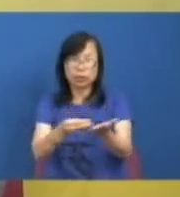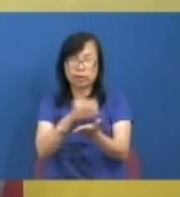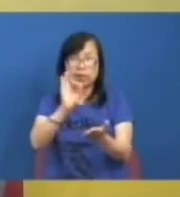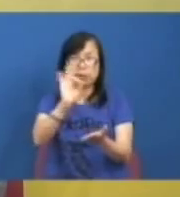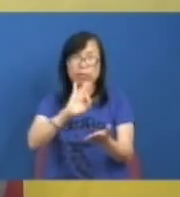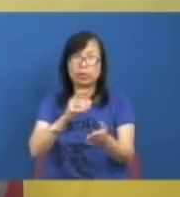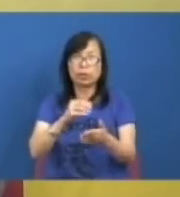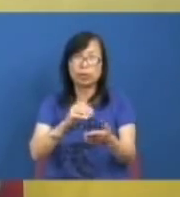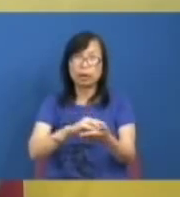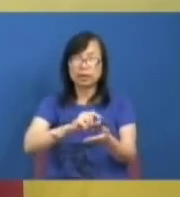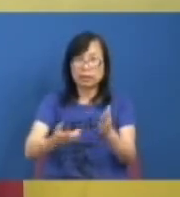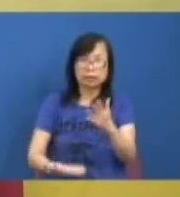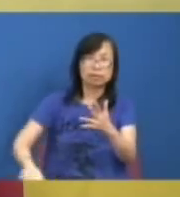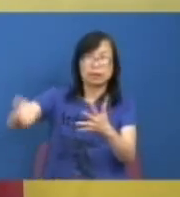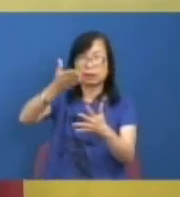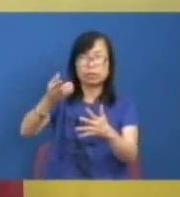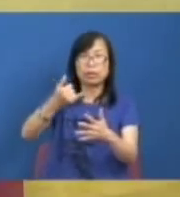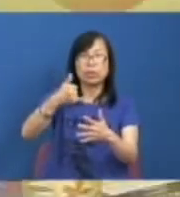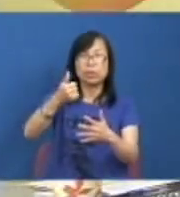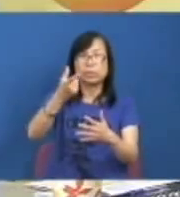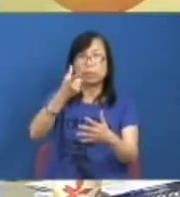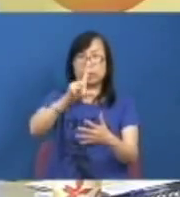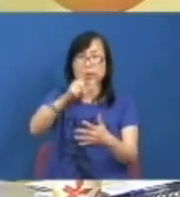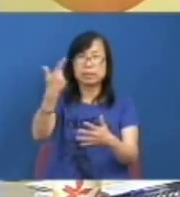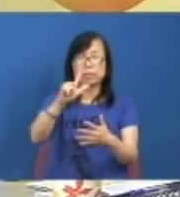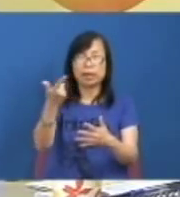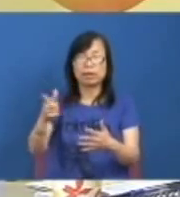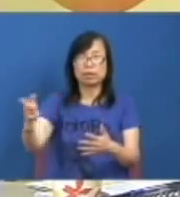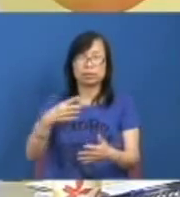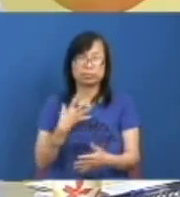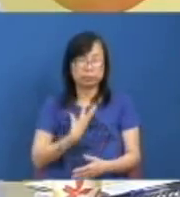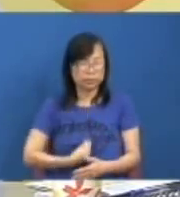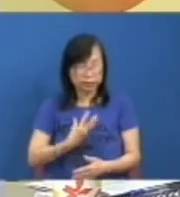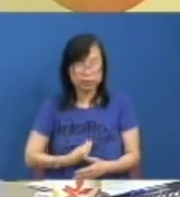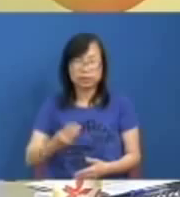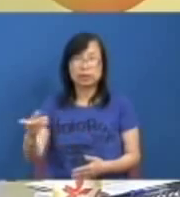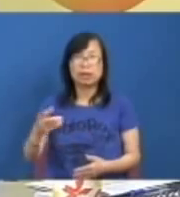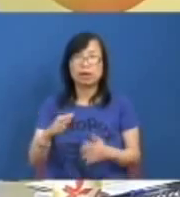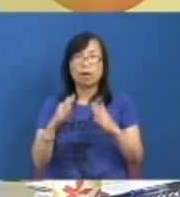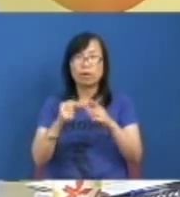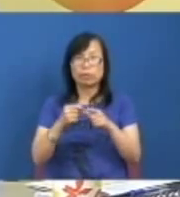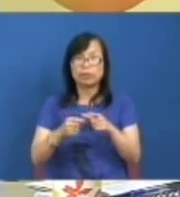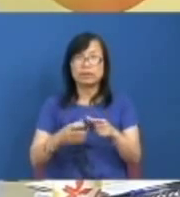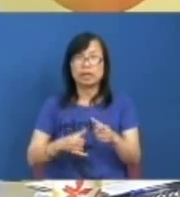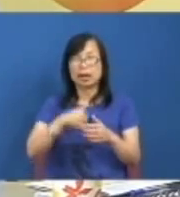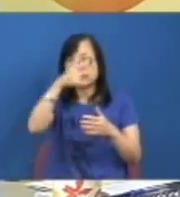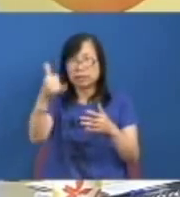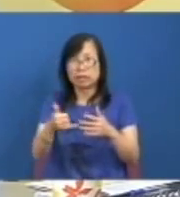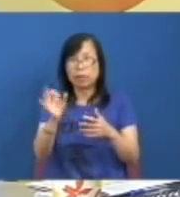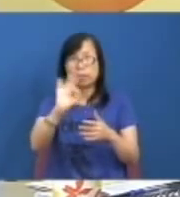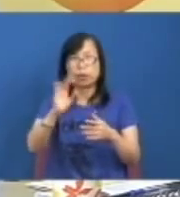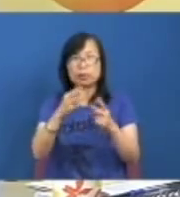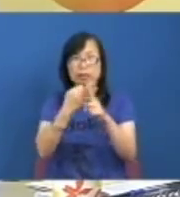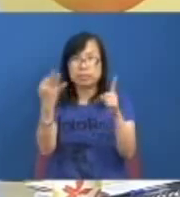跳去到88，其實都幾慘 嘅 喎。 我都有少少慚愧嘅，因為我哋公司咧跳咗一層，咁我哋冇13樓